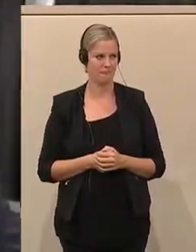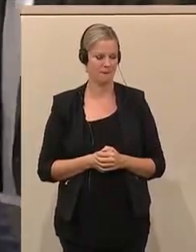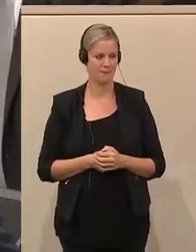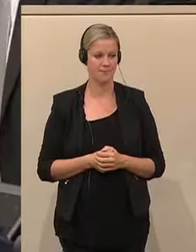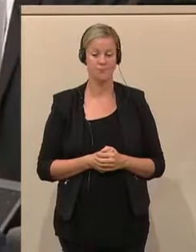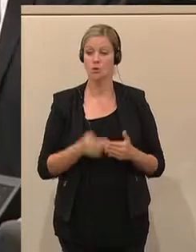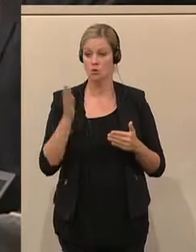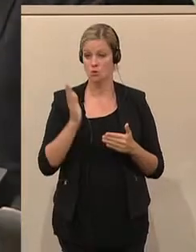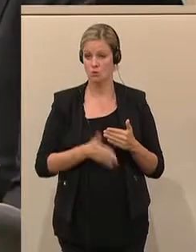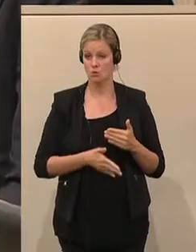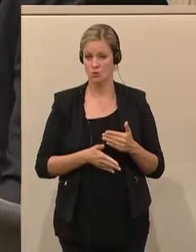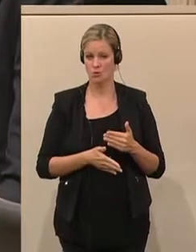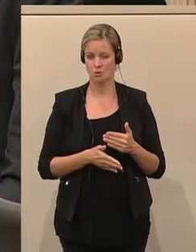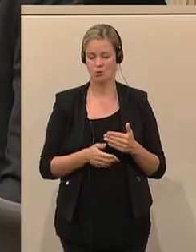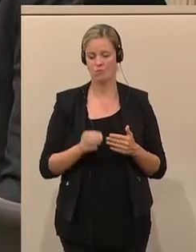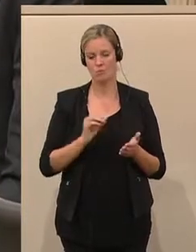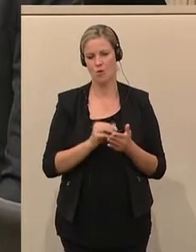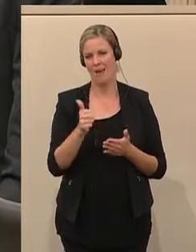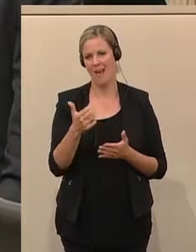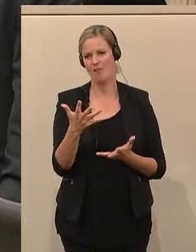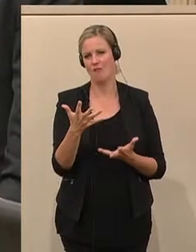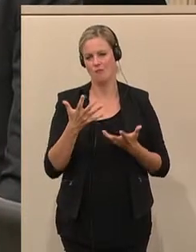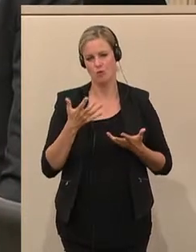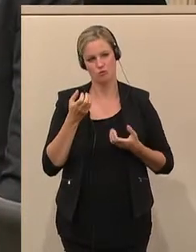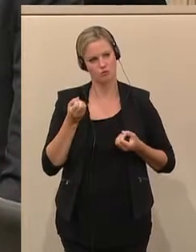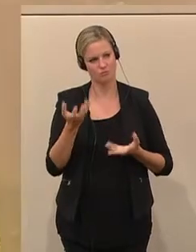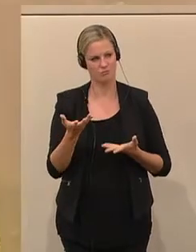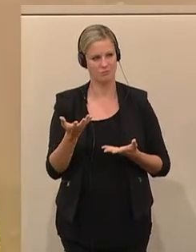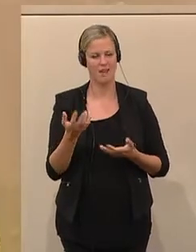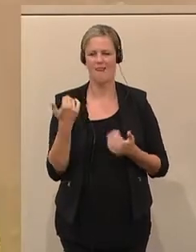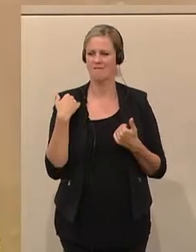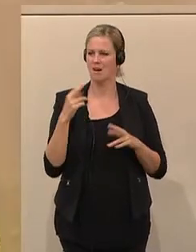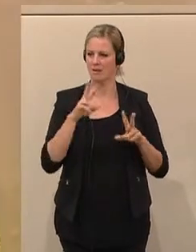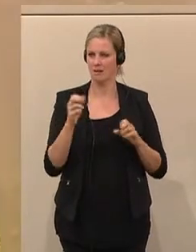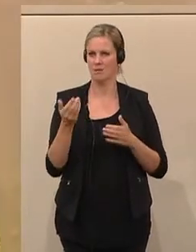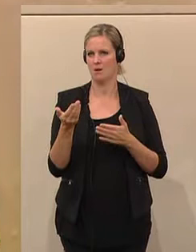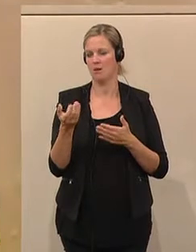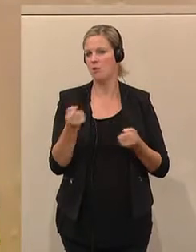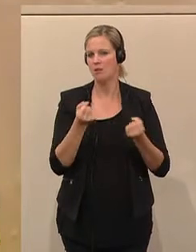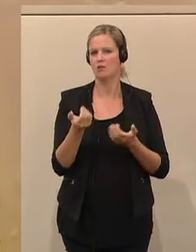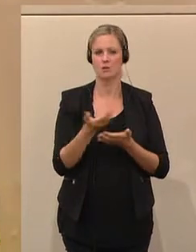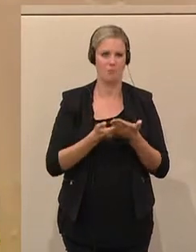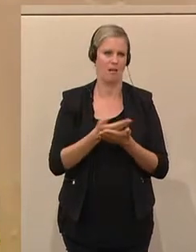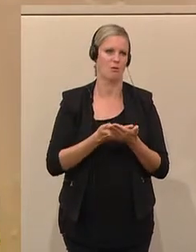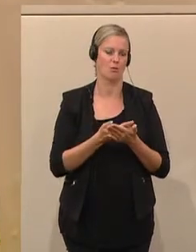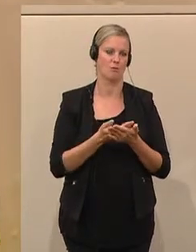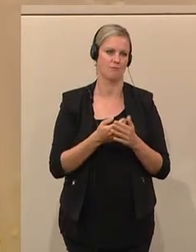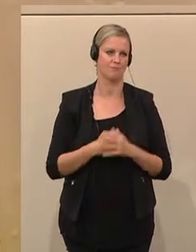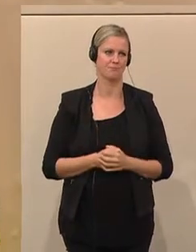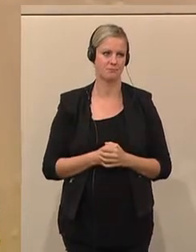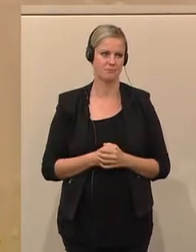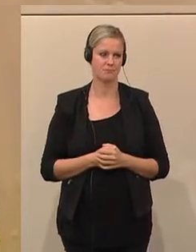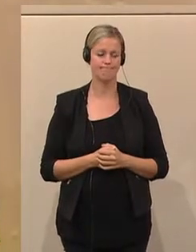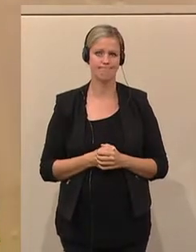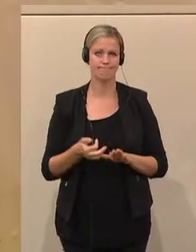Zum Schluss möchte ich noch einen Wunsch äußern. Heute ist schon oft das Thema politische Bildung aufgetaucht. Und in den